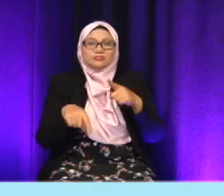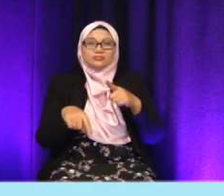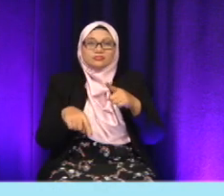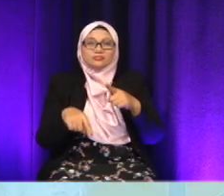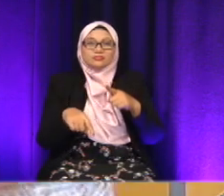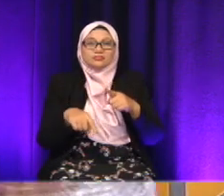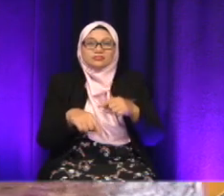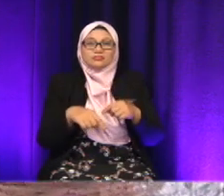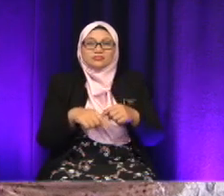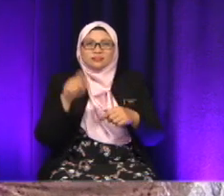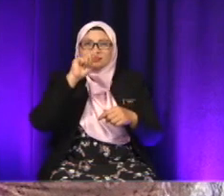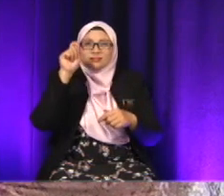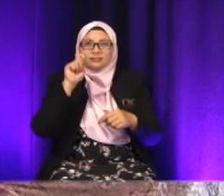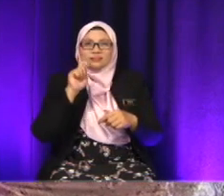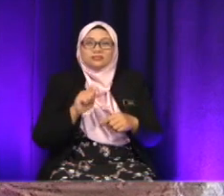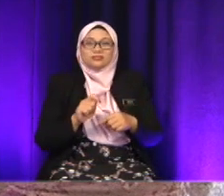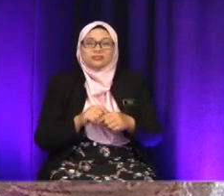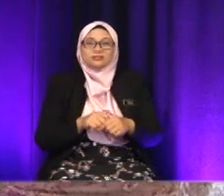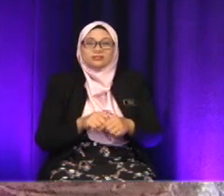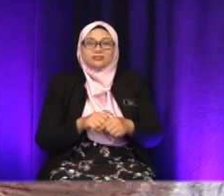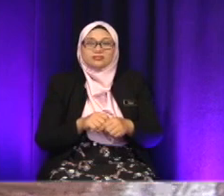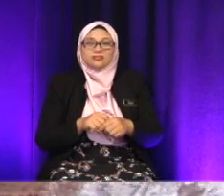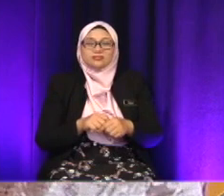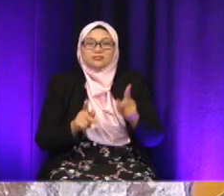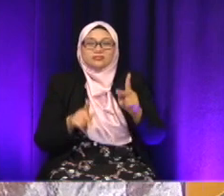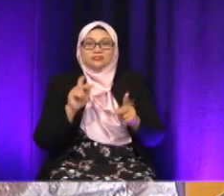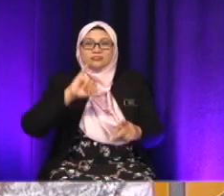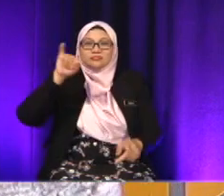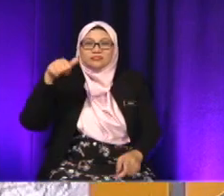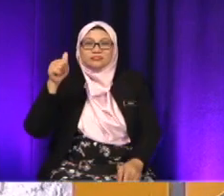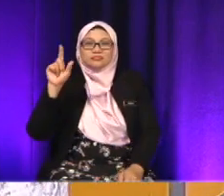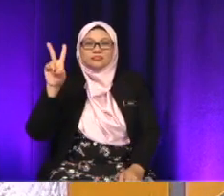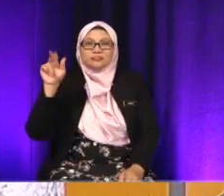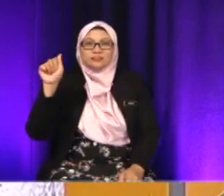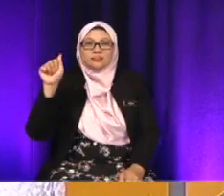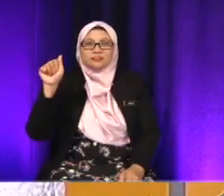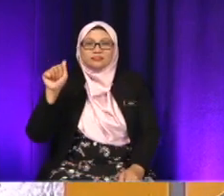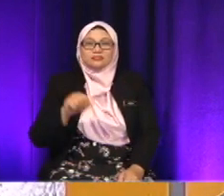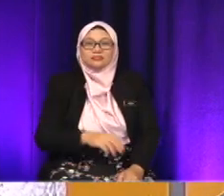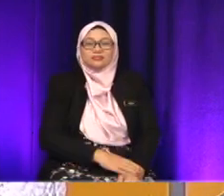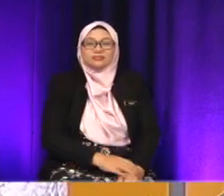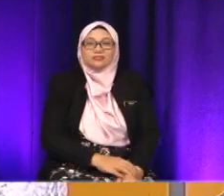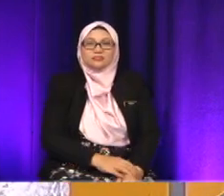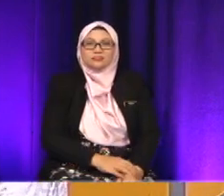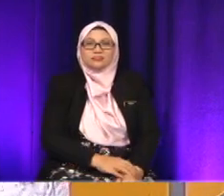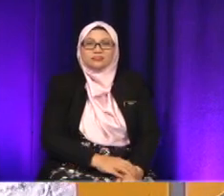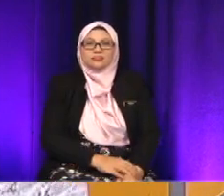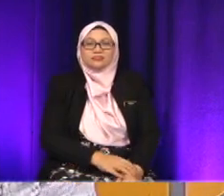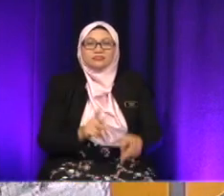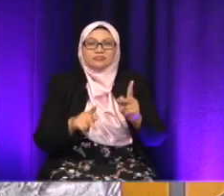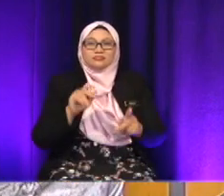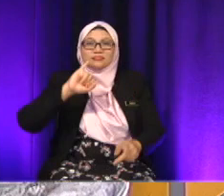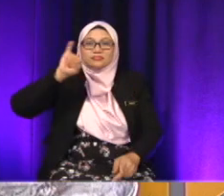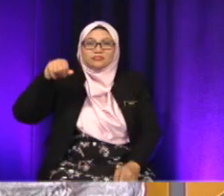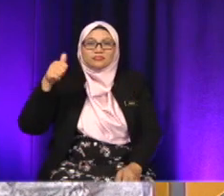anak-anak kalau Jawa Oke Jawa sistem doa kalau